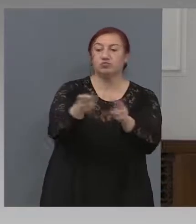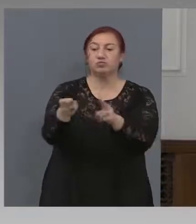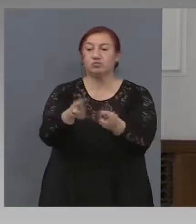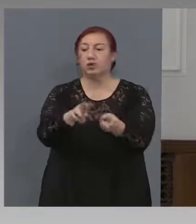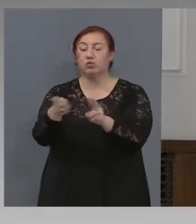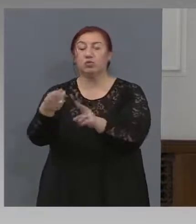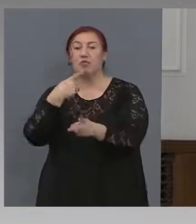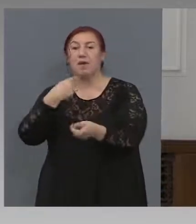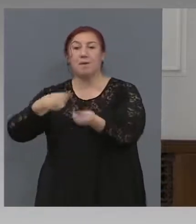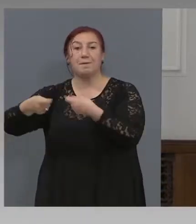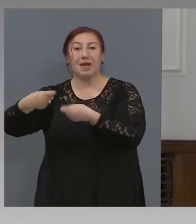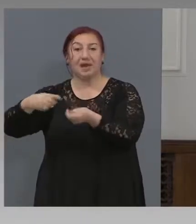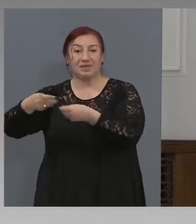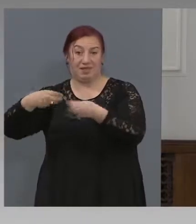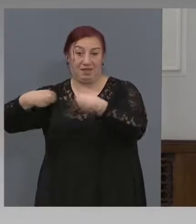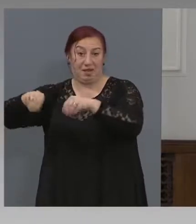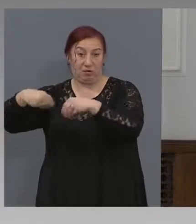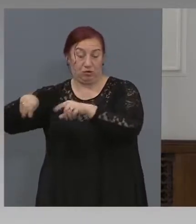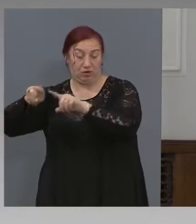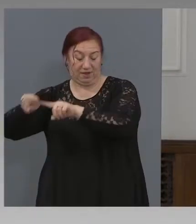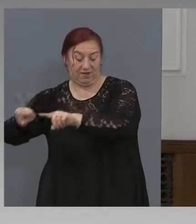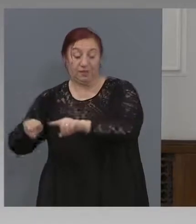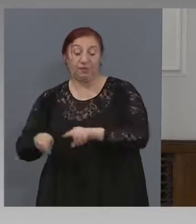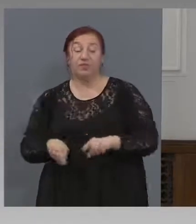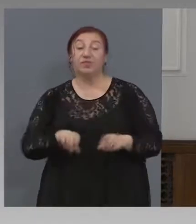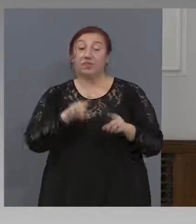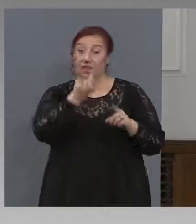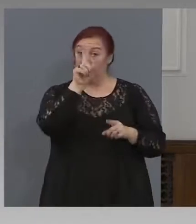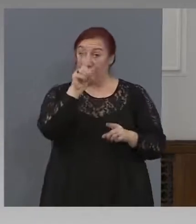Първа мярка от миналата седмица,